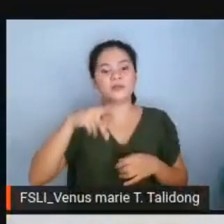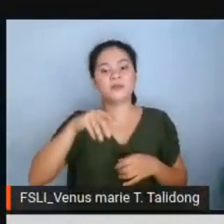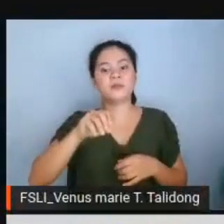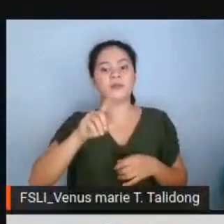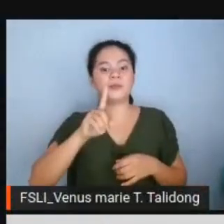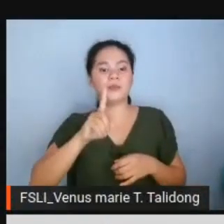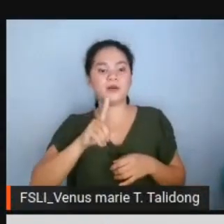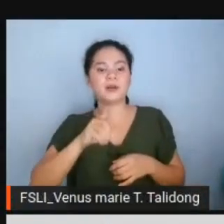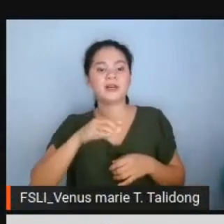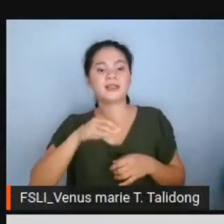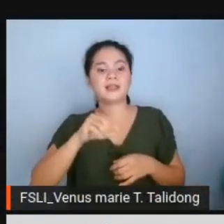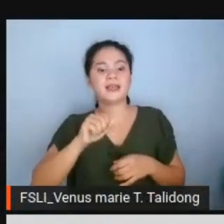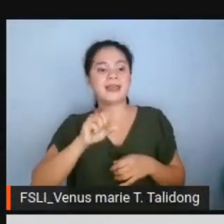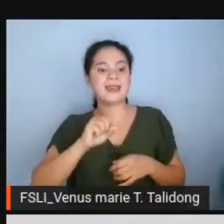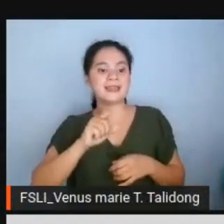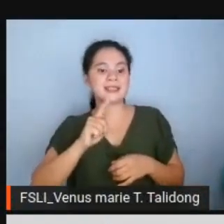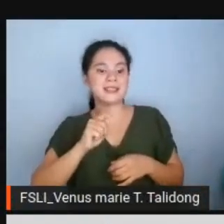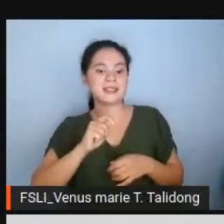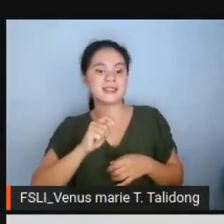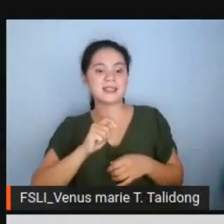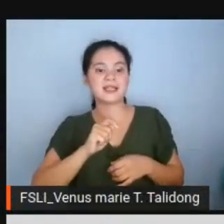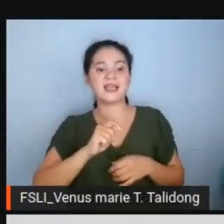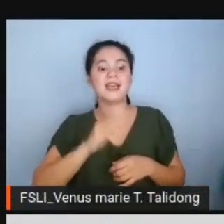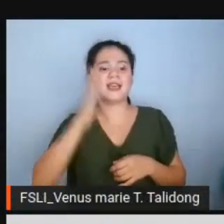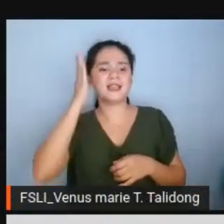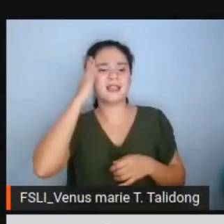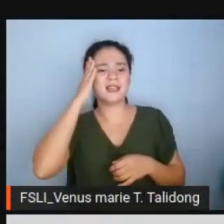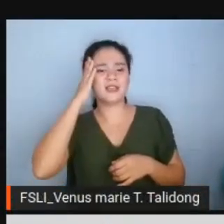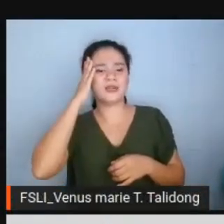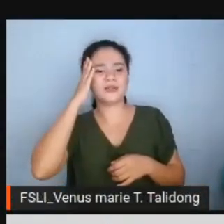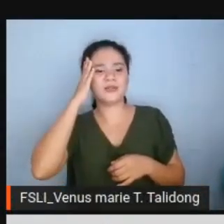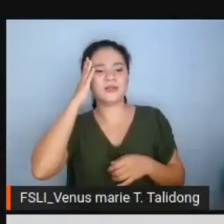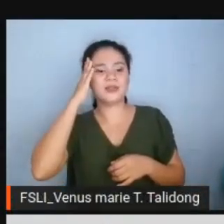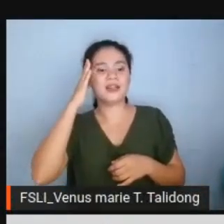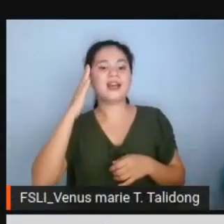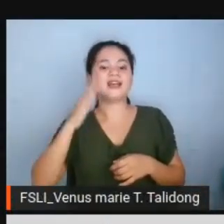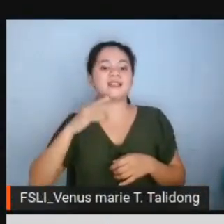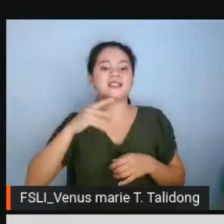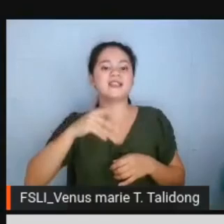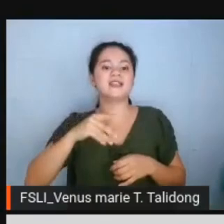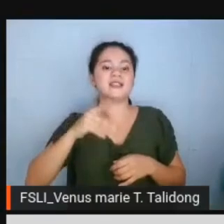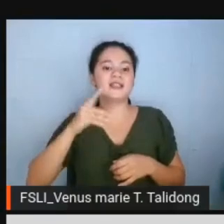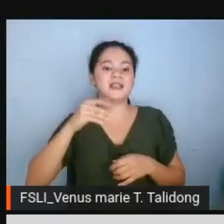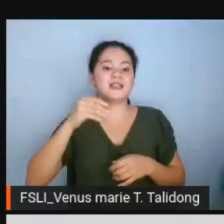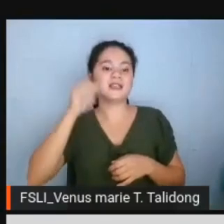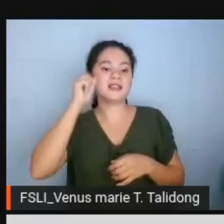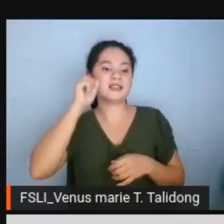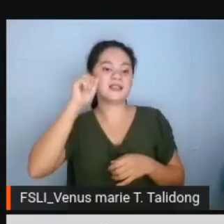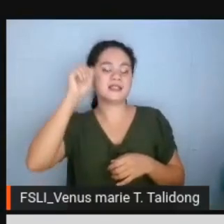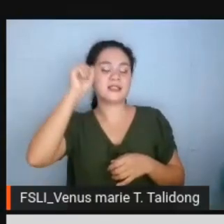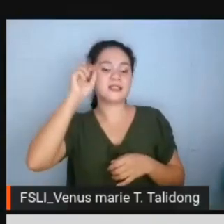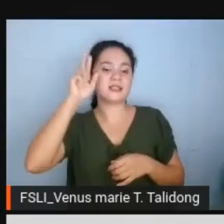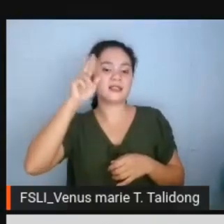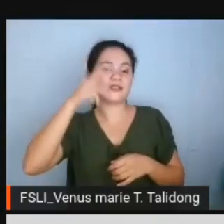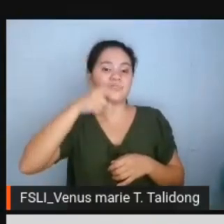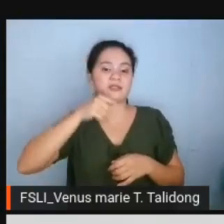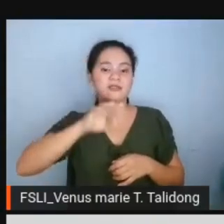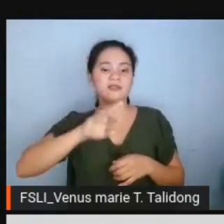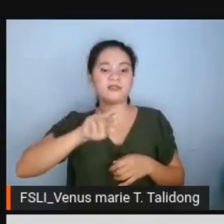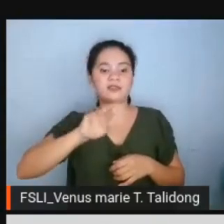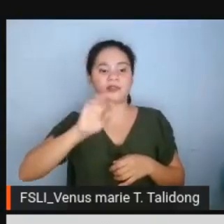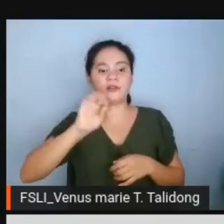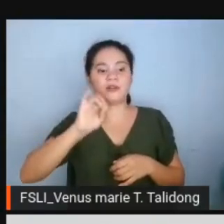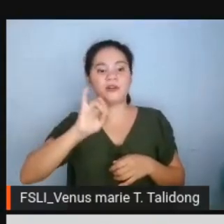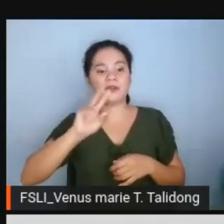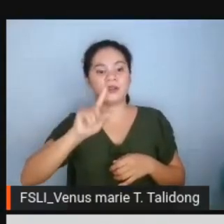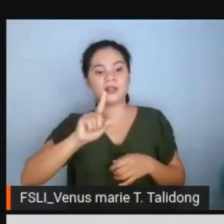si Sir Roy Lan, no? And we got to know each other, and then, yun nga, parang nag-ausap kami, we chatted,